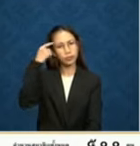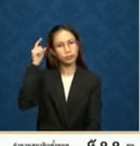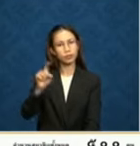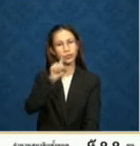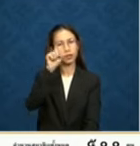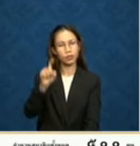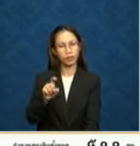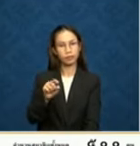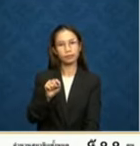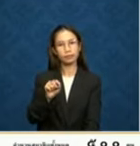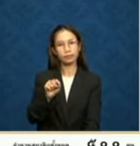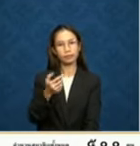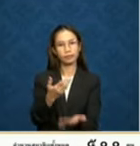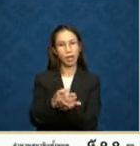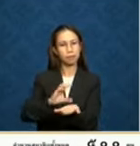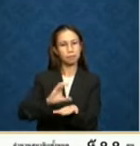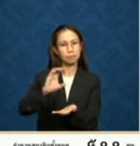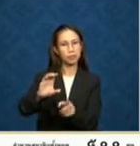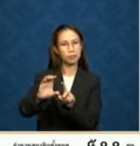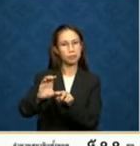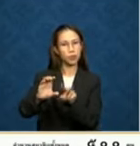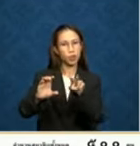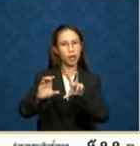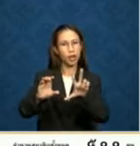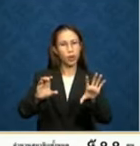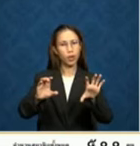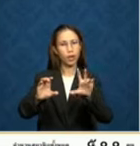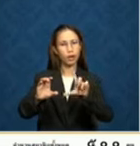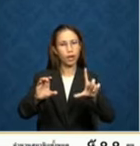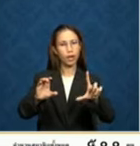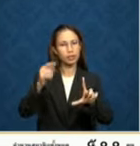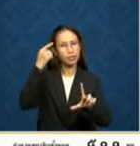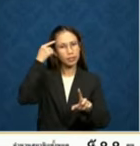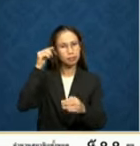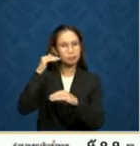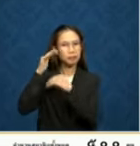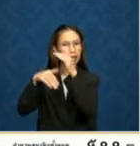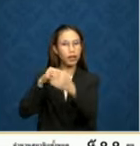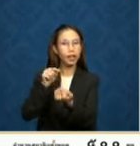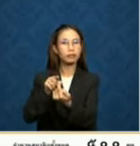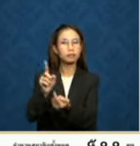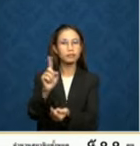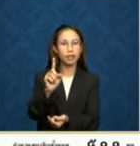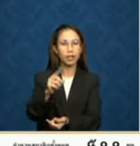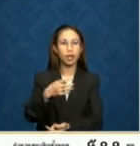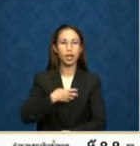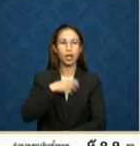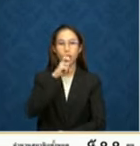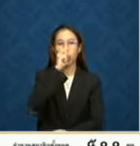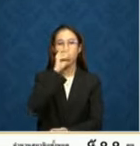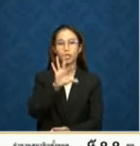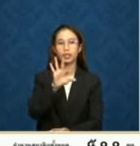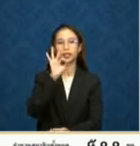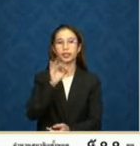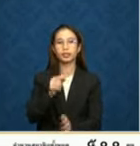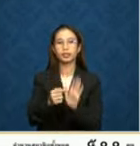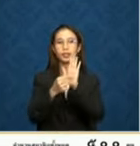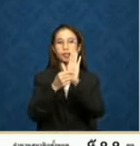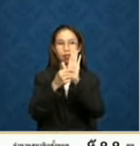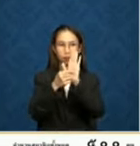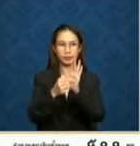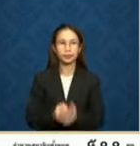ได้จร วาสภาพแบบนี้ งบก้อนนมจะพา AI ประเทศไยไปทไหนได้ผมลองหิมาสกตัวอย่างนครั